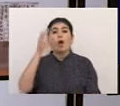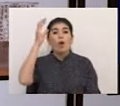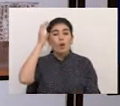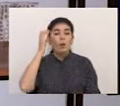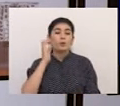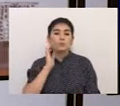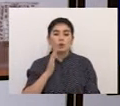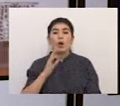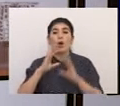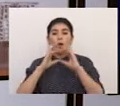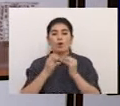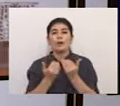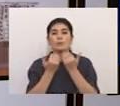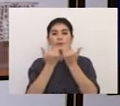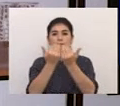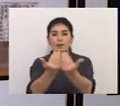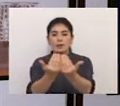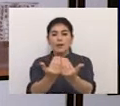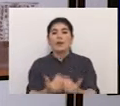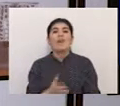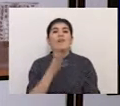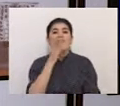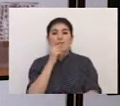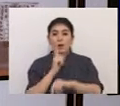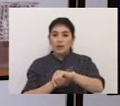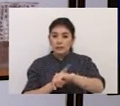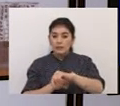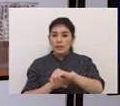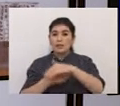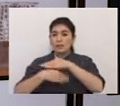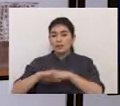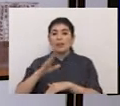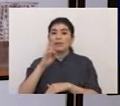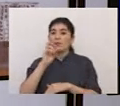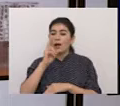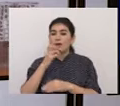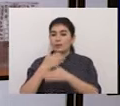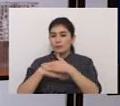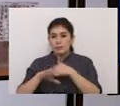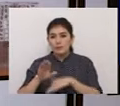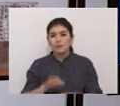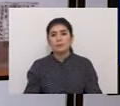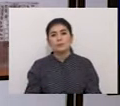bo'lsang, olam seniki. Vaqting ketdi, naqding ketdi.